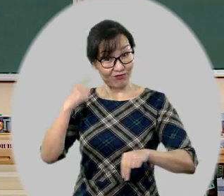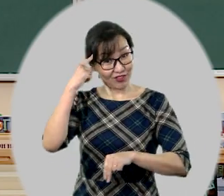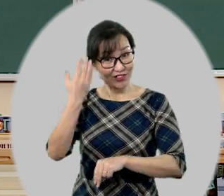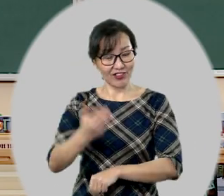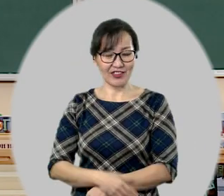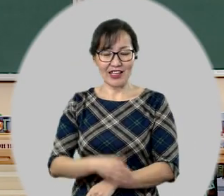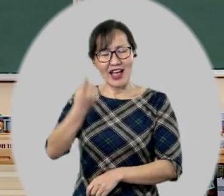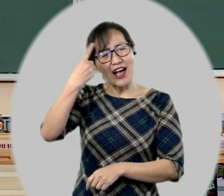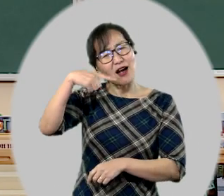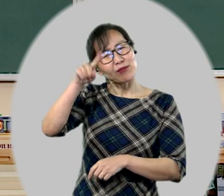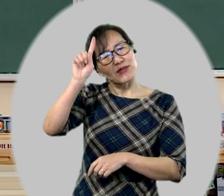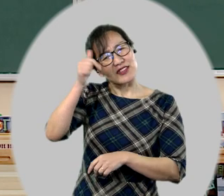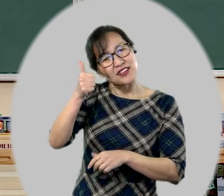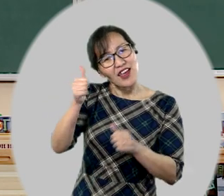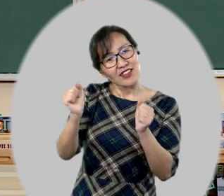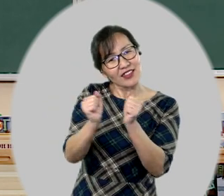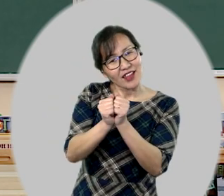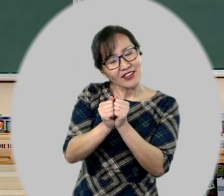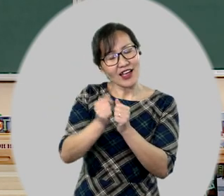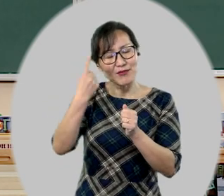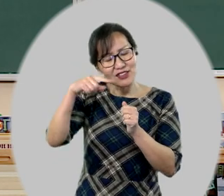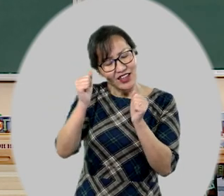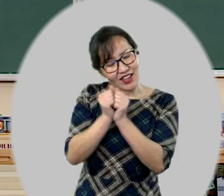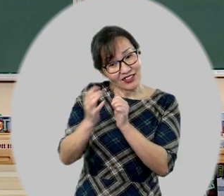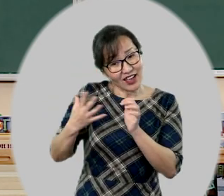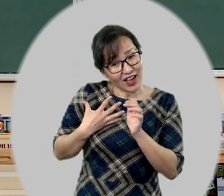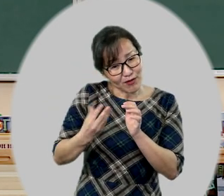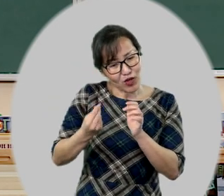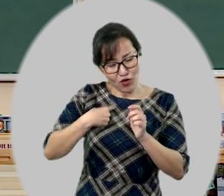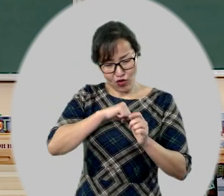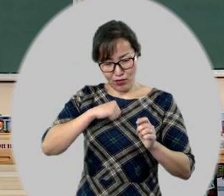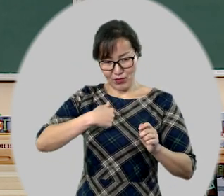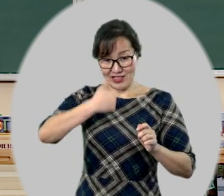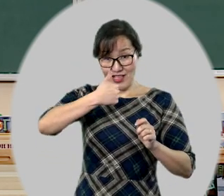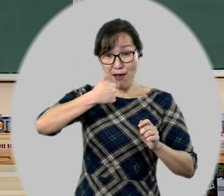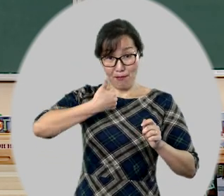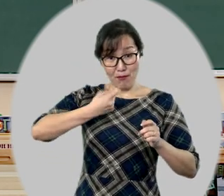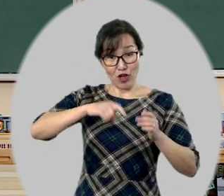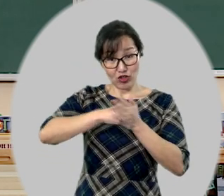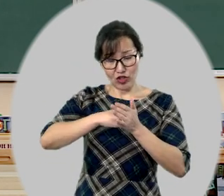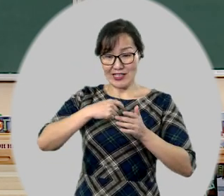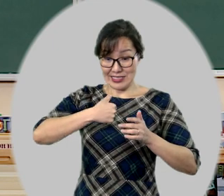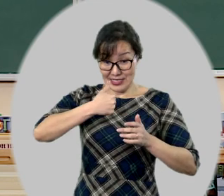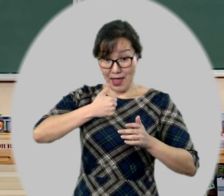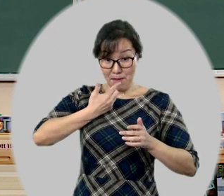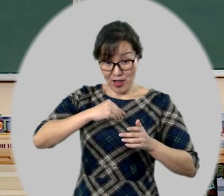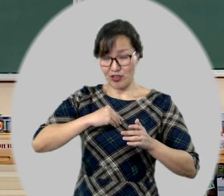хамгийн сайнаадз, хамгийн сайнаадз, хамгийн үүрүүбий сайна бағаста, сайнаадз, сайнаадз, сайнаадз,